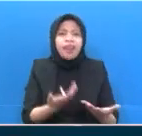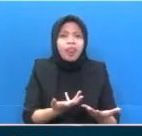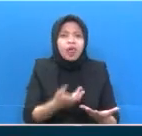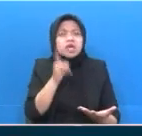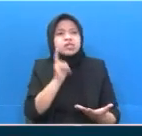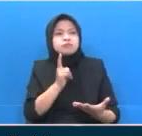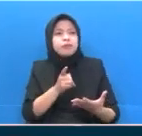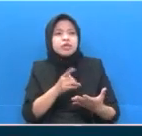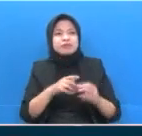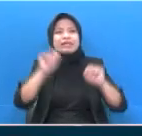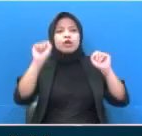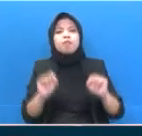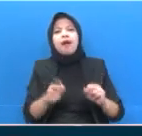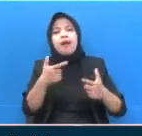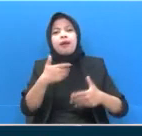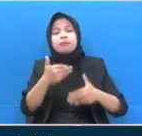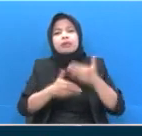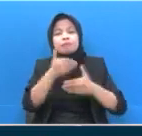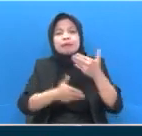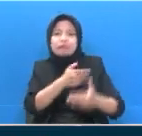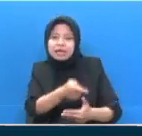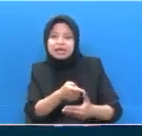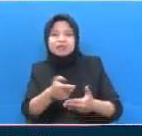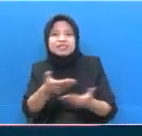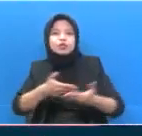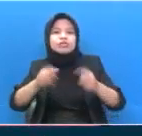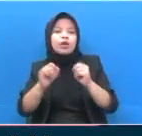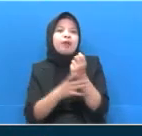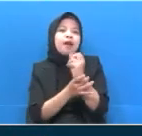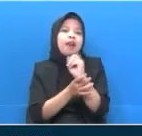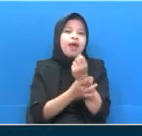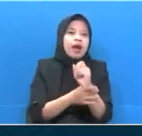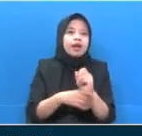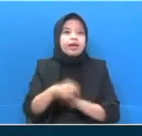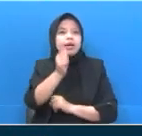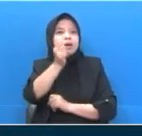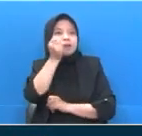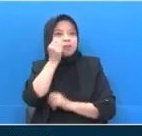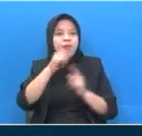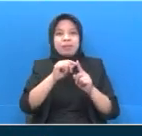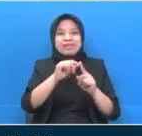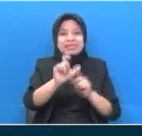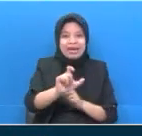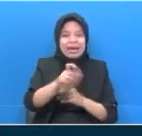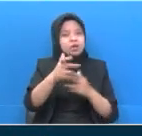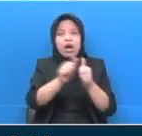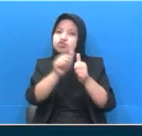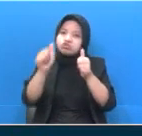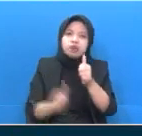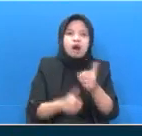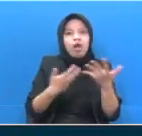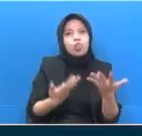ini bagian kehidupan yang terjadi di Magelang baik ada Bu PC Pak kemudian para jedanya